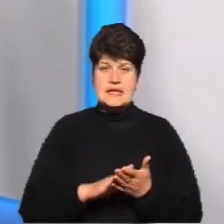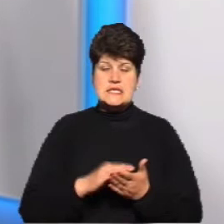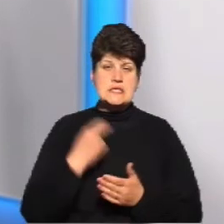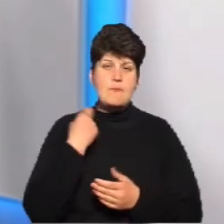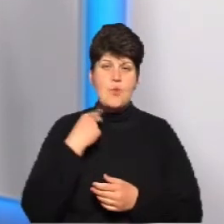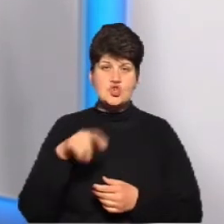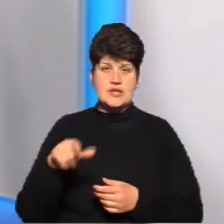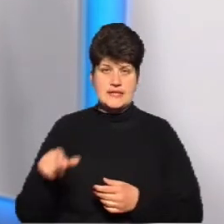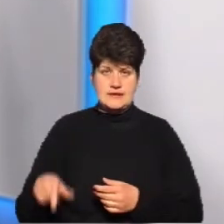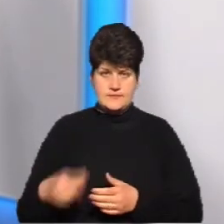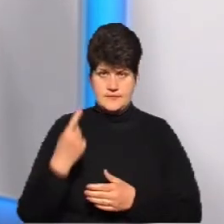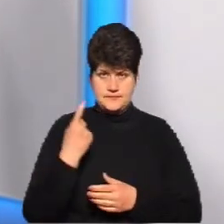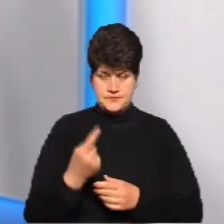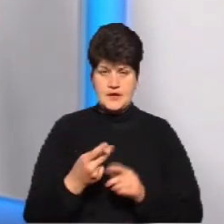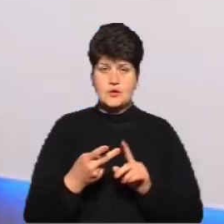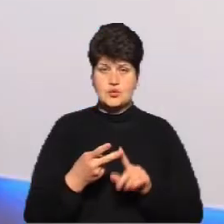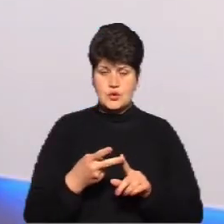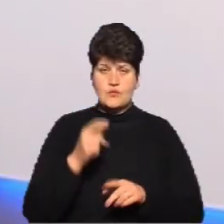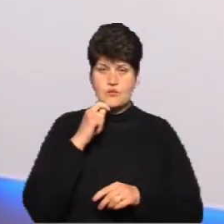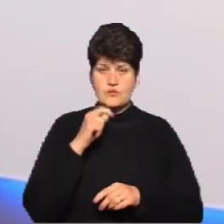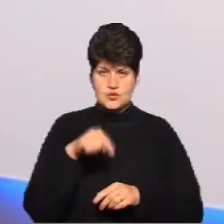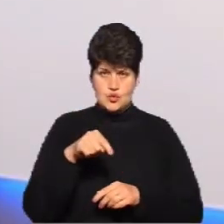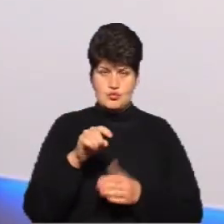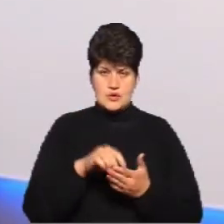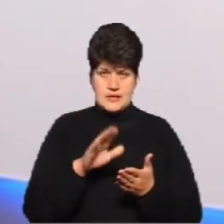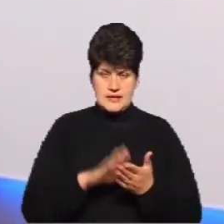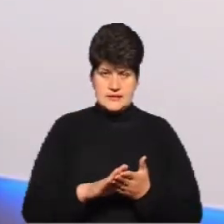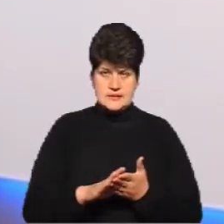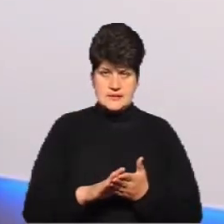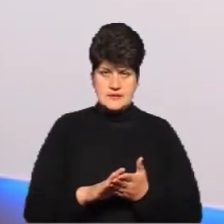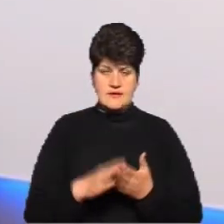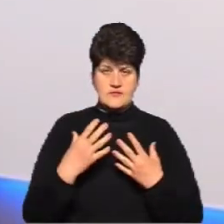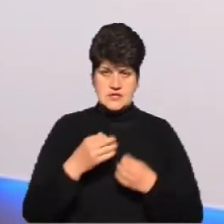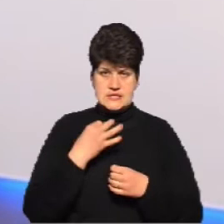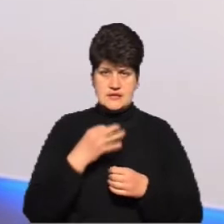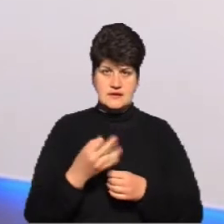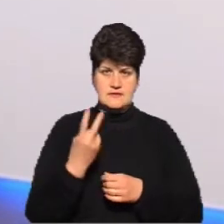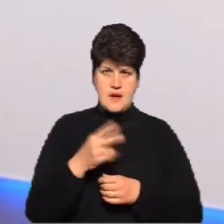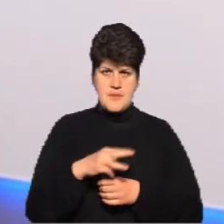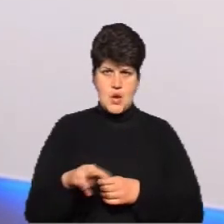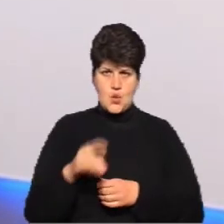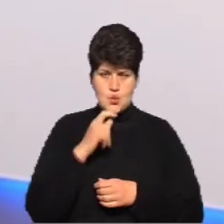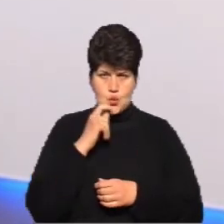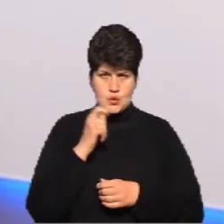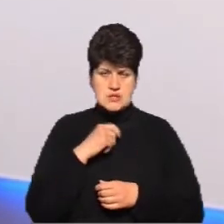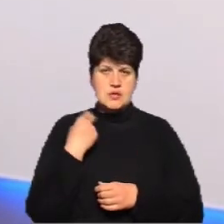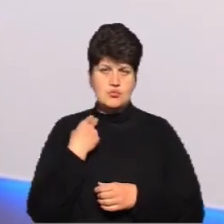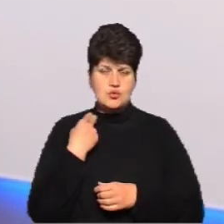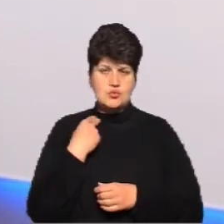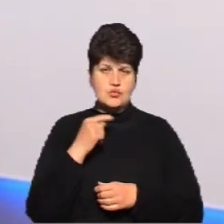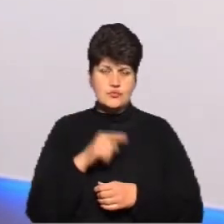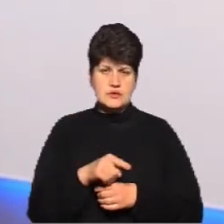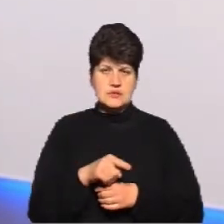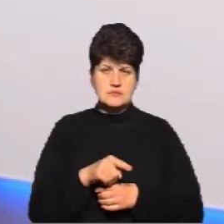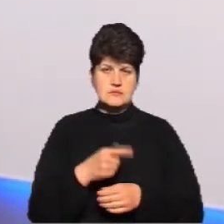І друге, в Україні... До речі, в цьому реєстрі зараз, як я вже сказала, близько 2 мільйонів українців, і боргують вони щонайменше